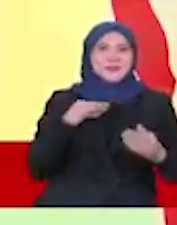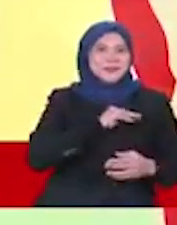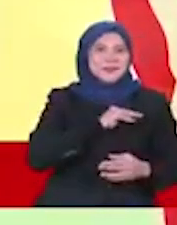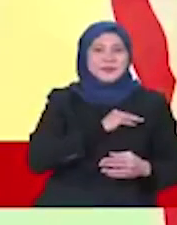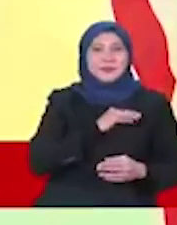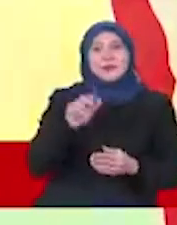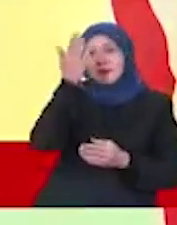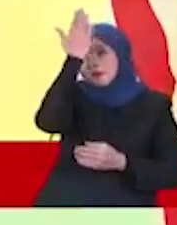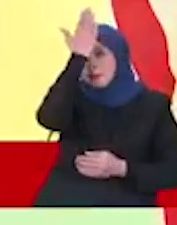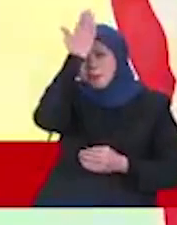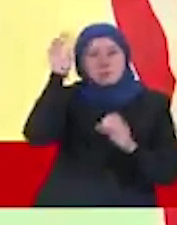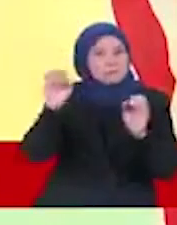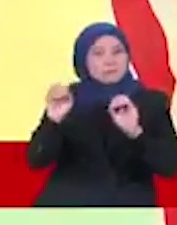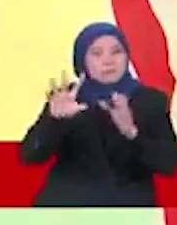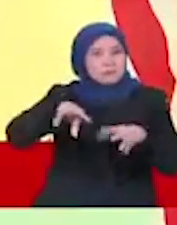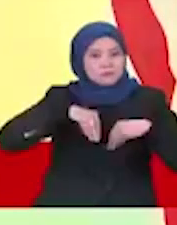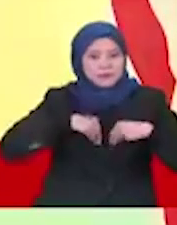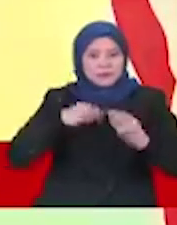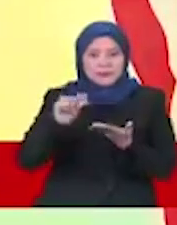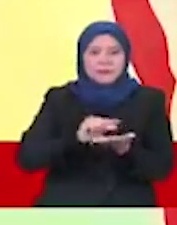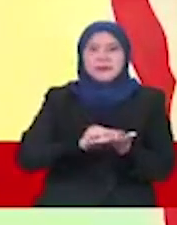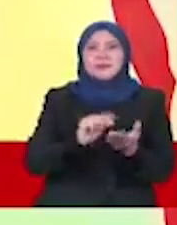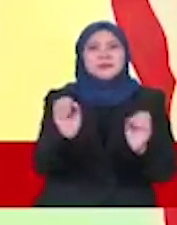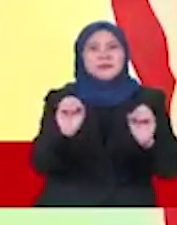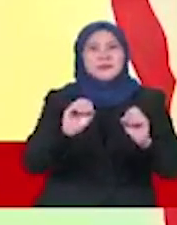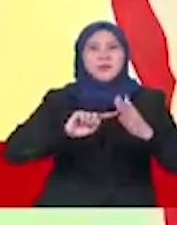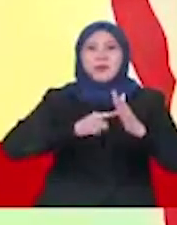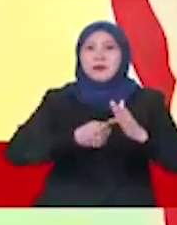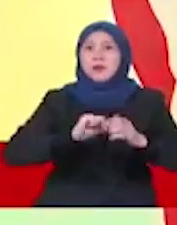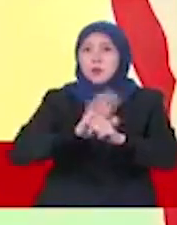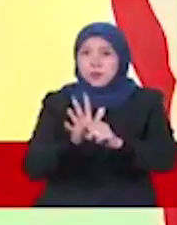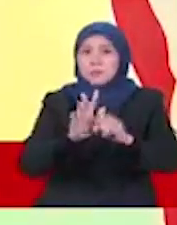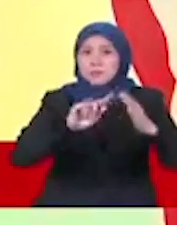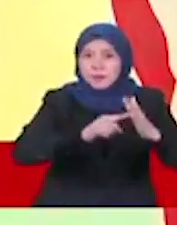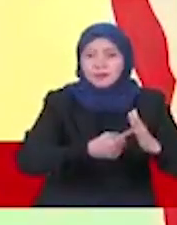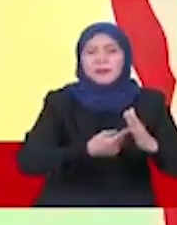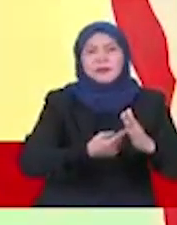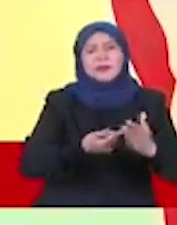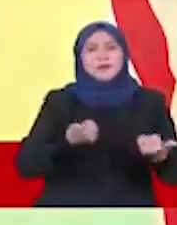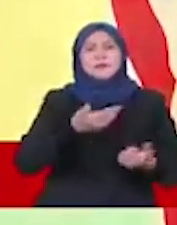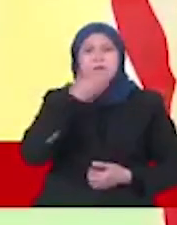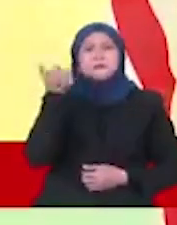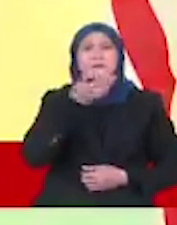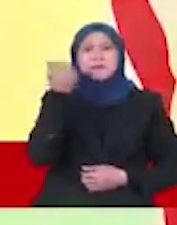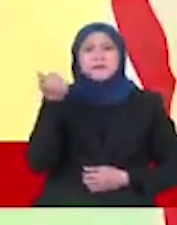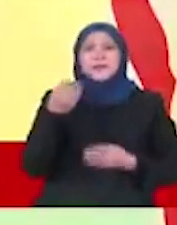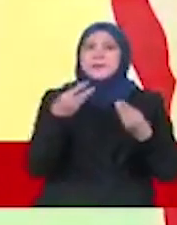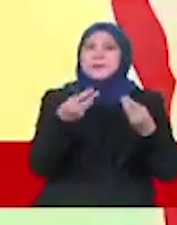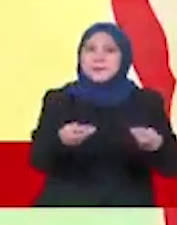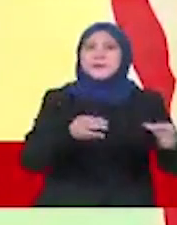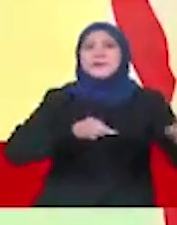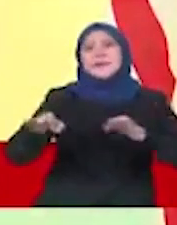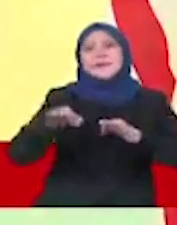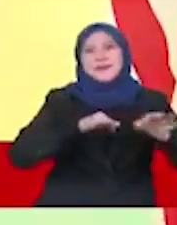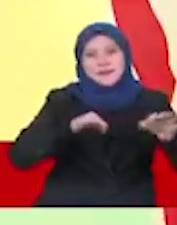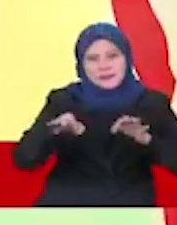sebarang gaji dari kerajaan sejak COVID. Jadi saya ingat eloklah kita berikan